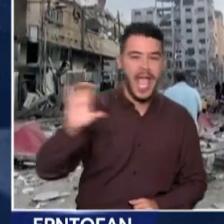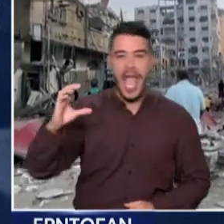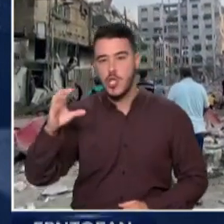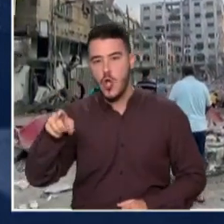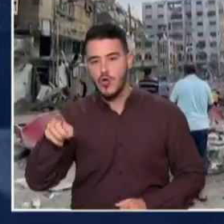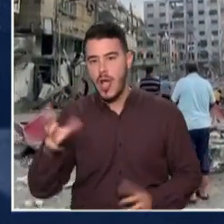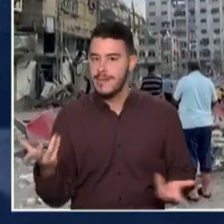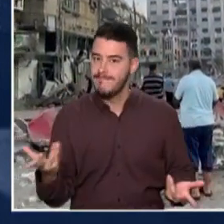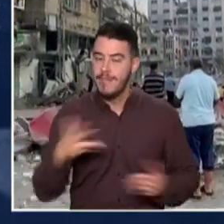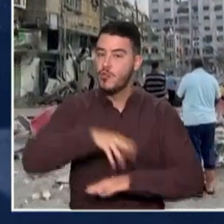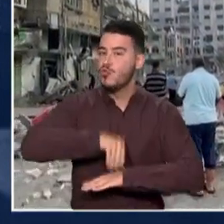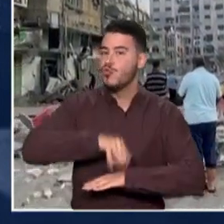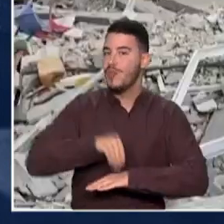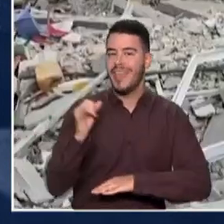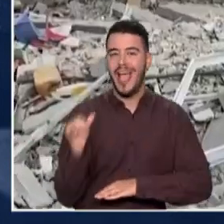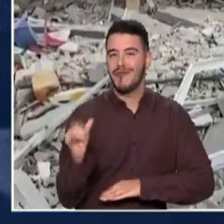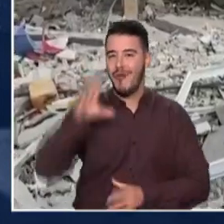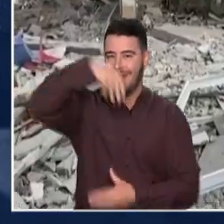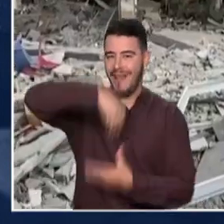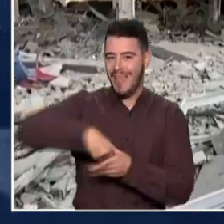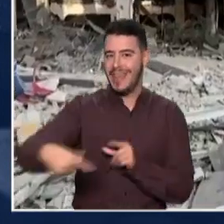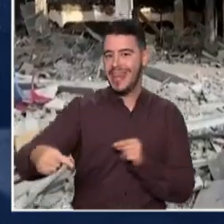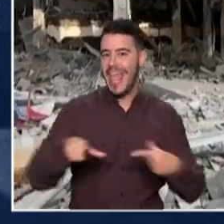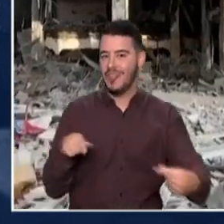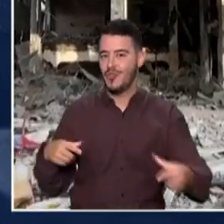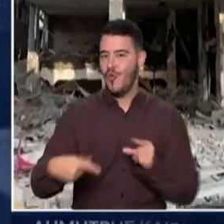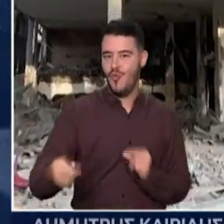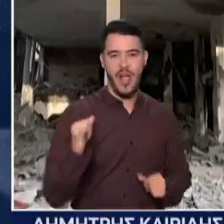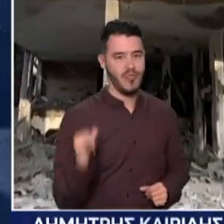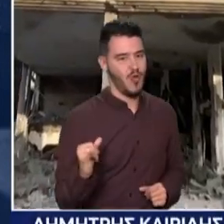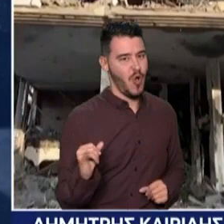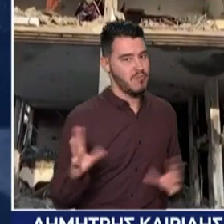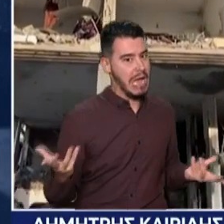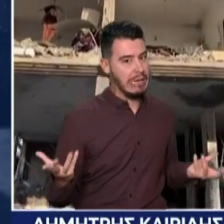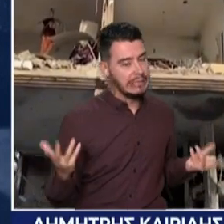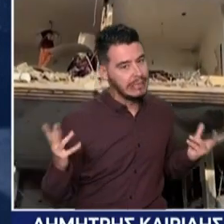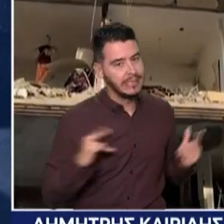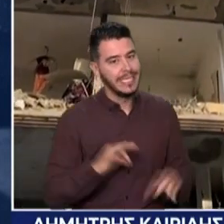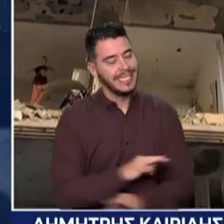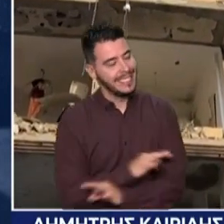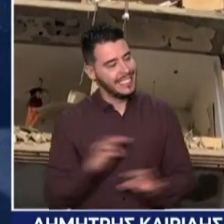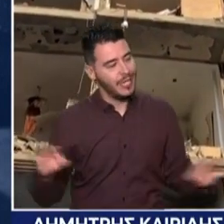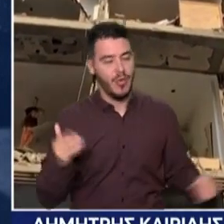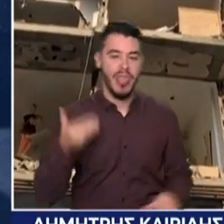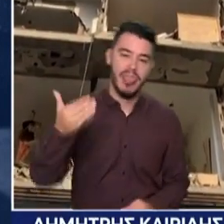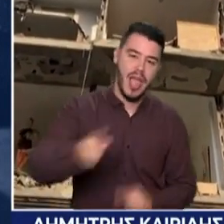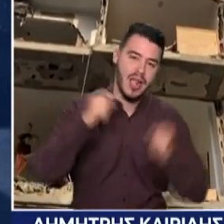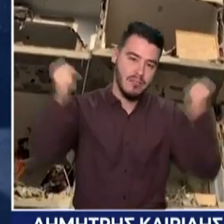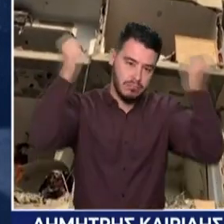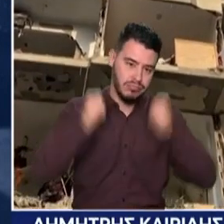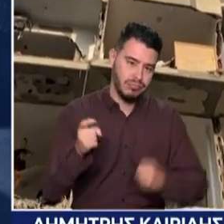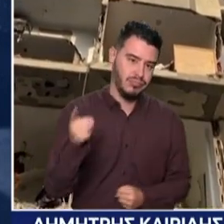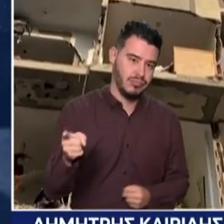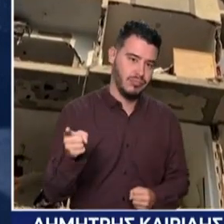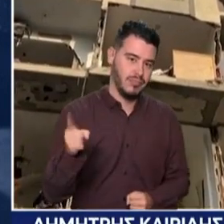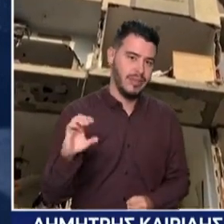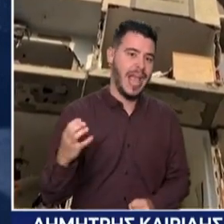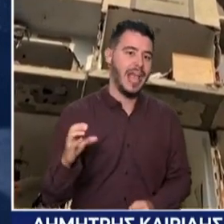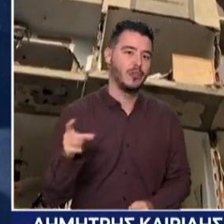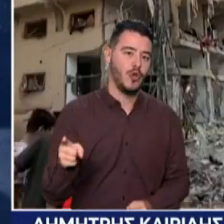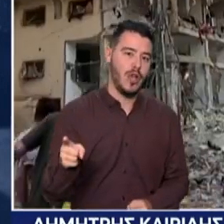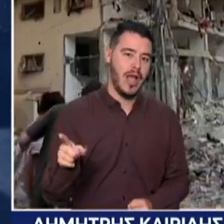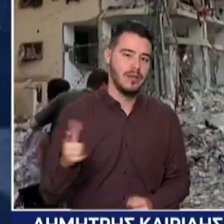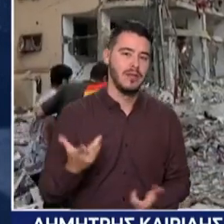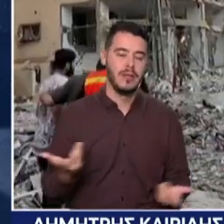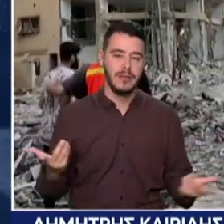υπόθεση της Σουηδίας είναι ακόμα ανοιχτή. Δεν αδιανόητος έχει και βέβαια τουρκική. Την πια προσέγγιση που κάποτε πεδίο και με